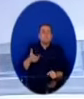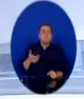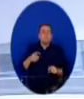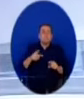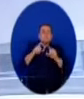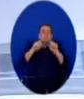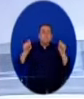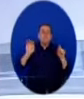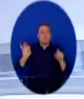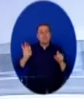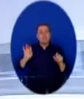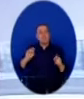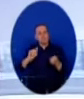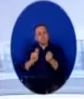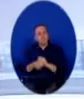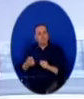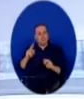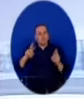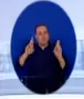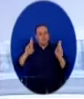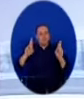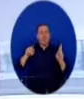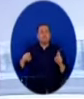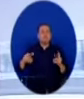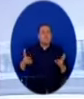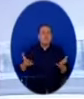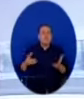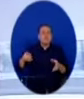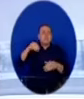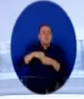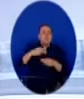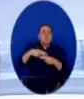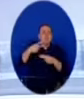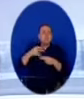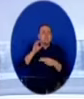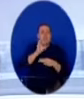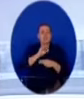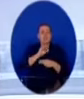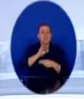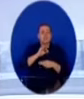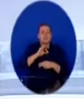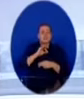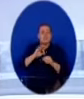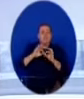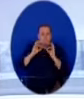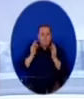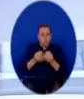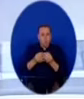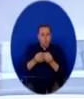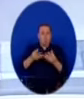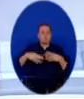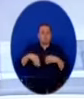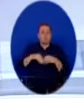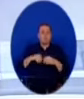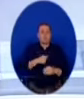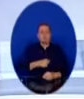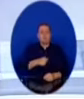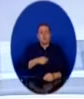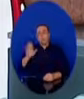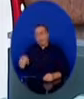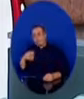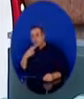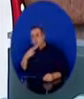היא נקודת השיא של פרויקט מנהיגים צעירים למען שלום. פרויקט של פורום המשפחות השכולות הישראלי-פלסטיני.